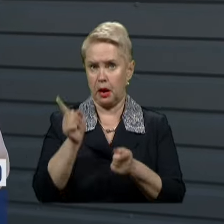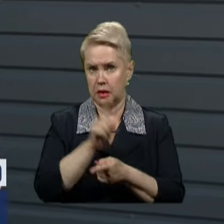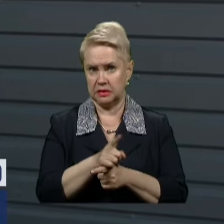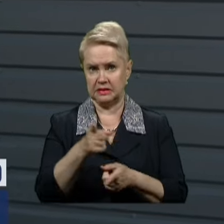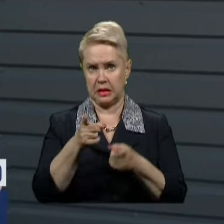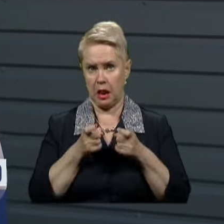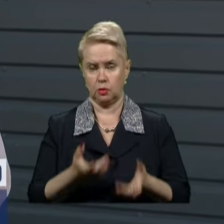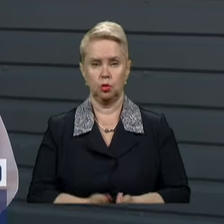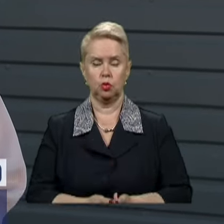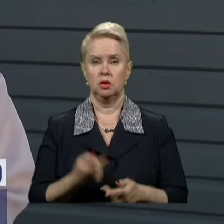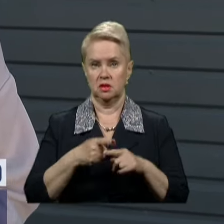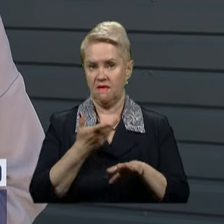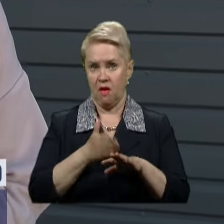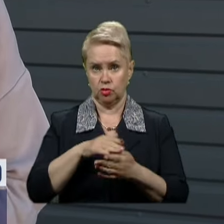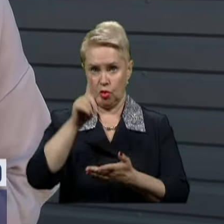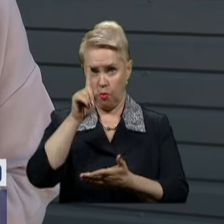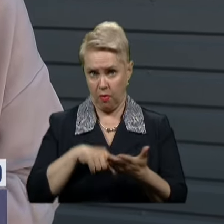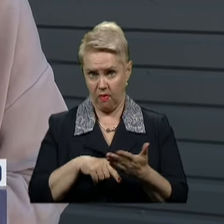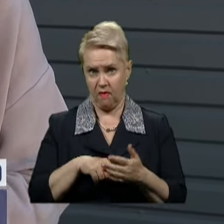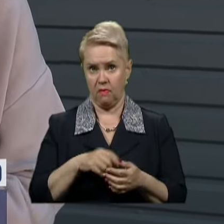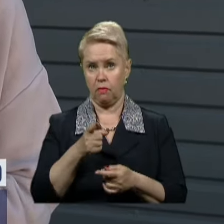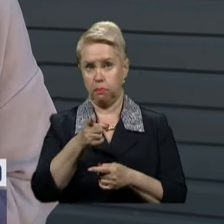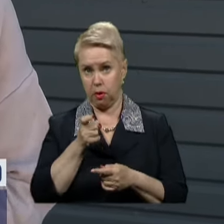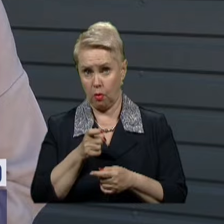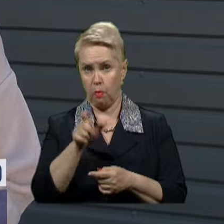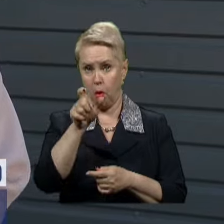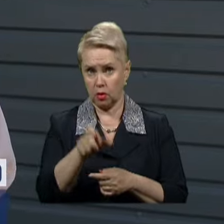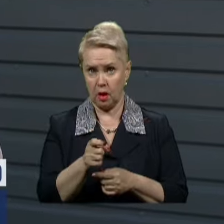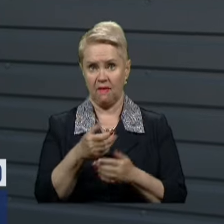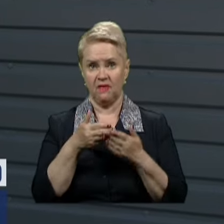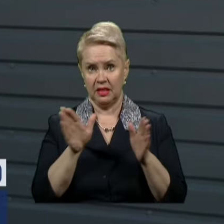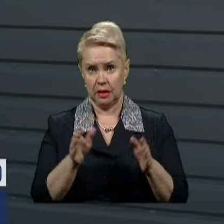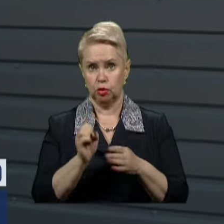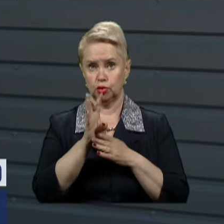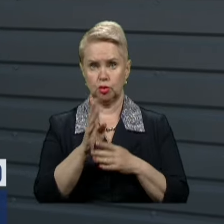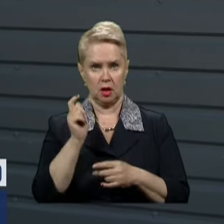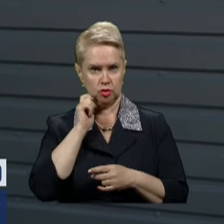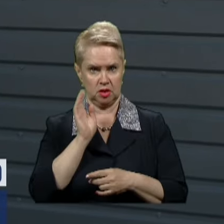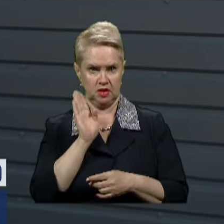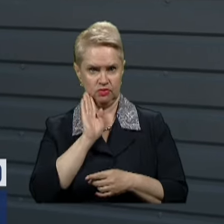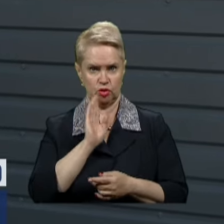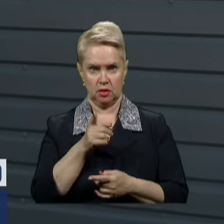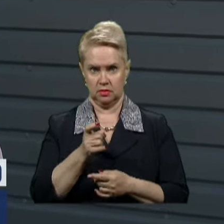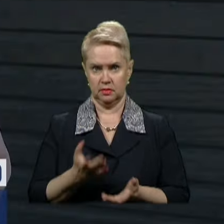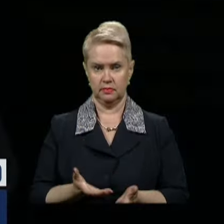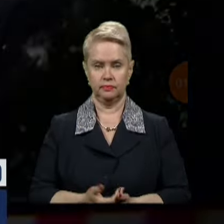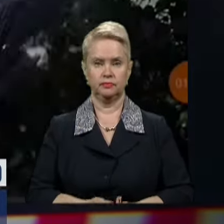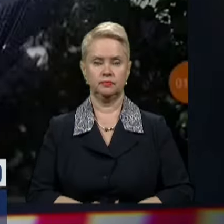у стрілянину. У це важко повірити, але вогонь по опонентах відкрила 14-річна